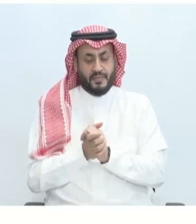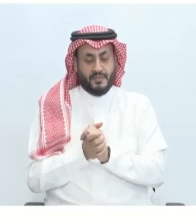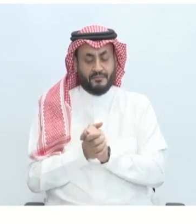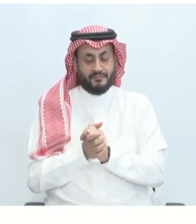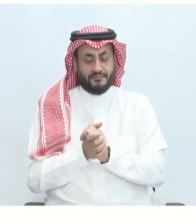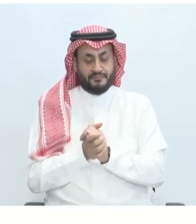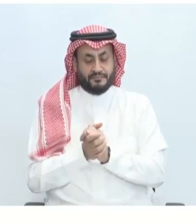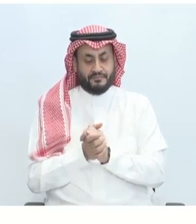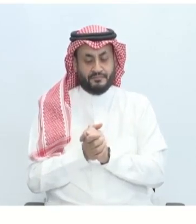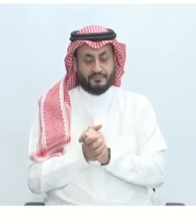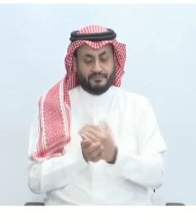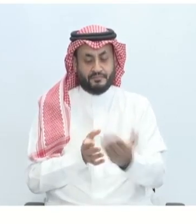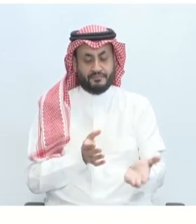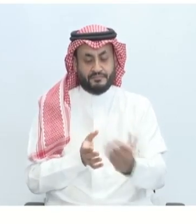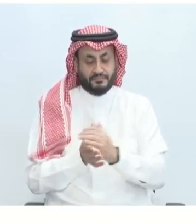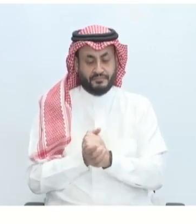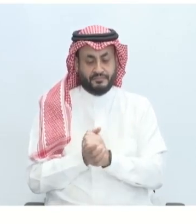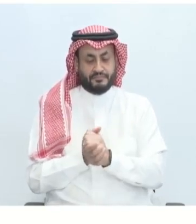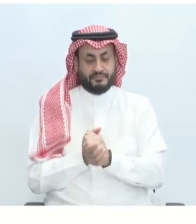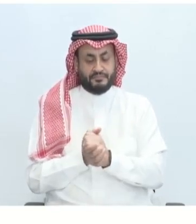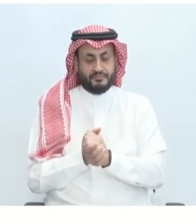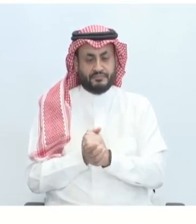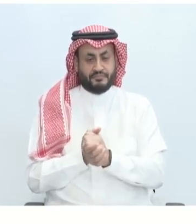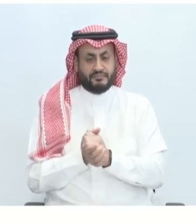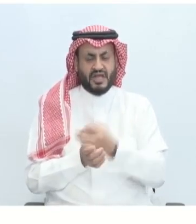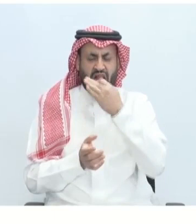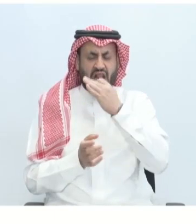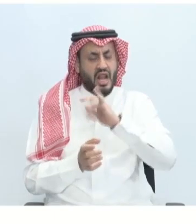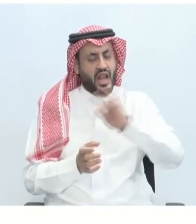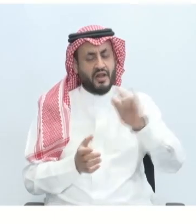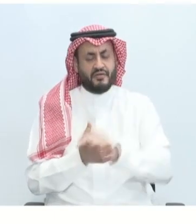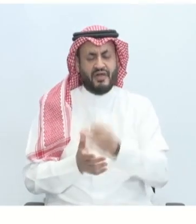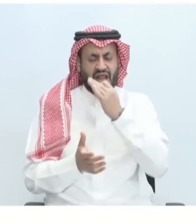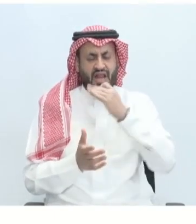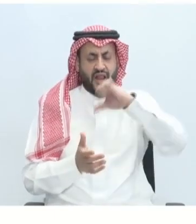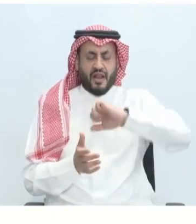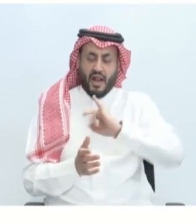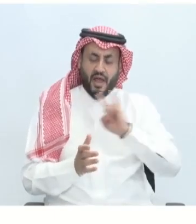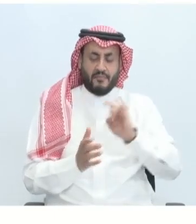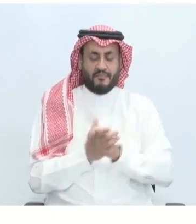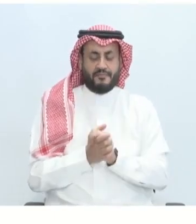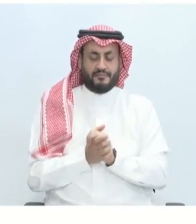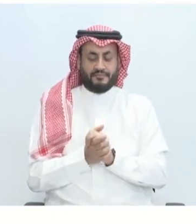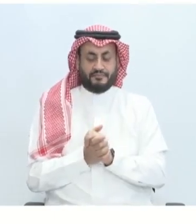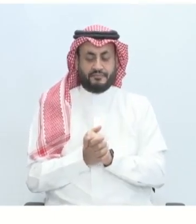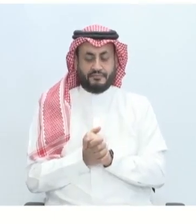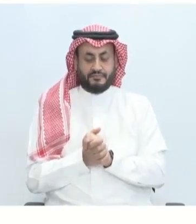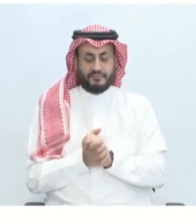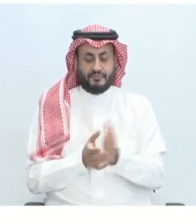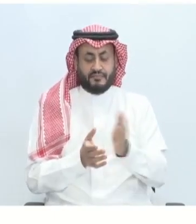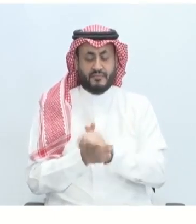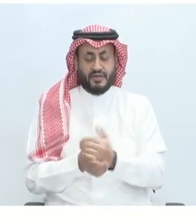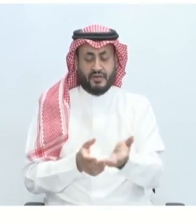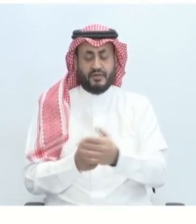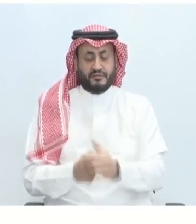وتغفروا احسنتم وتغفروا اي تسترون ولا تذكروه تسترو ولا تذكروه الكلمه